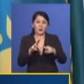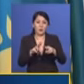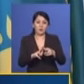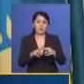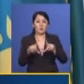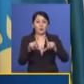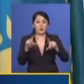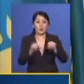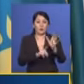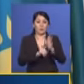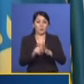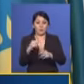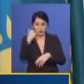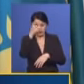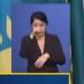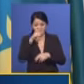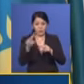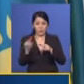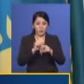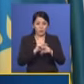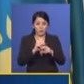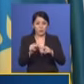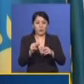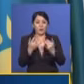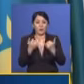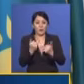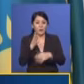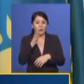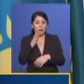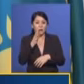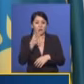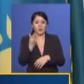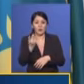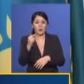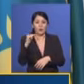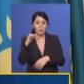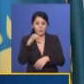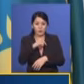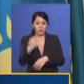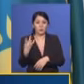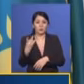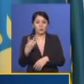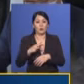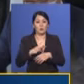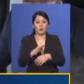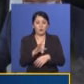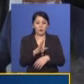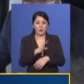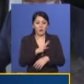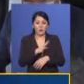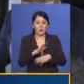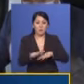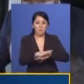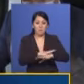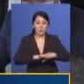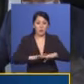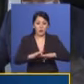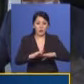жыл басында толығымен жөндеу қажет деп белгілесек, қазіргі уақытта ақшаны үнемдеп тек қажетті жұмыстарды жүргіздік. Мұны халық қалаулылары бірауыздан